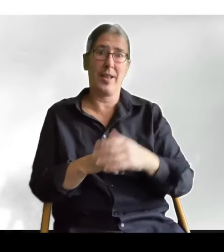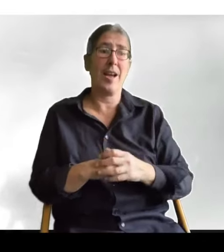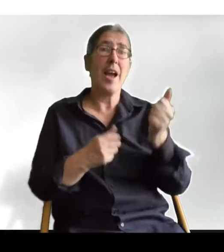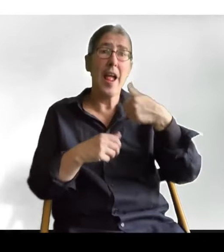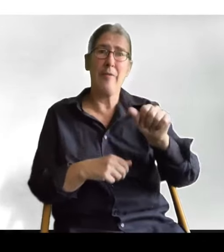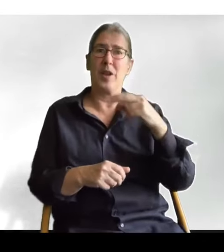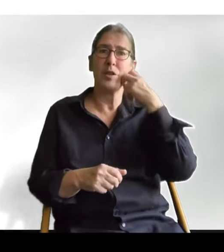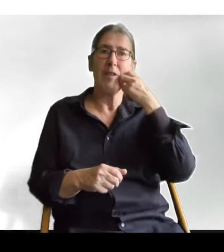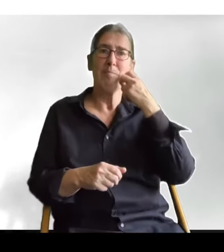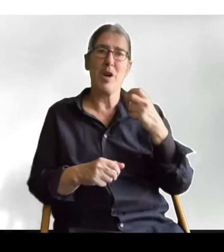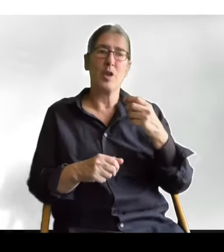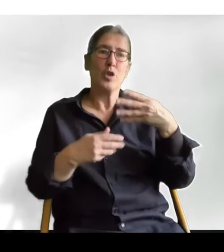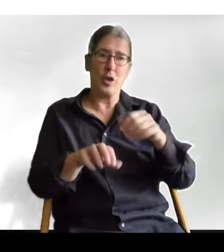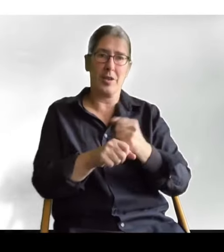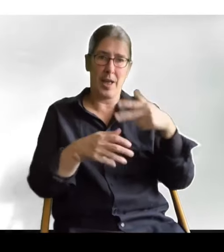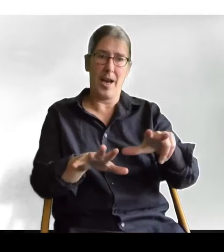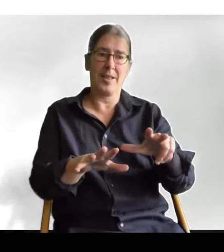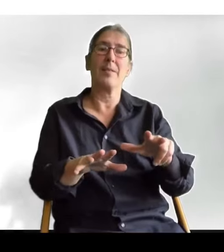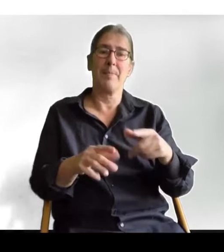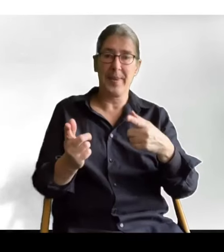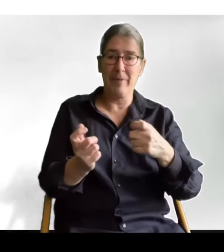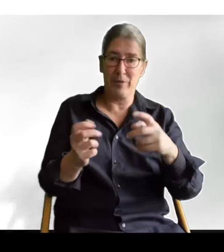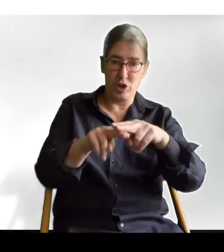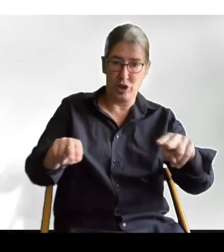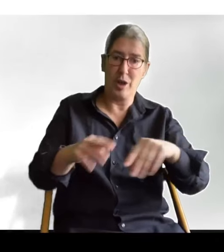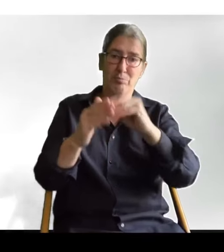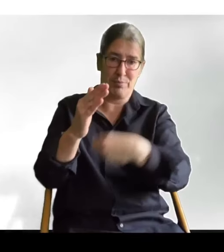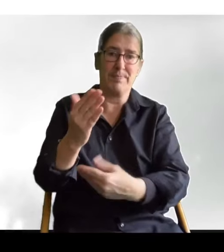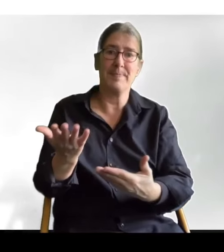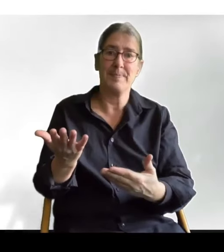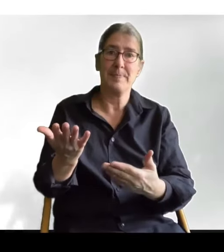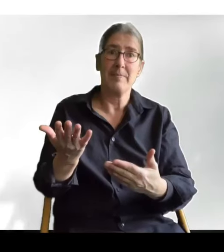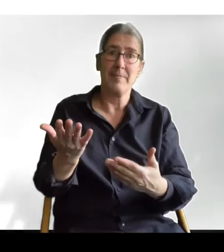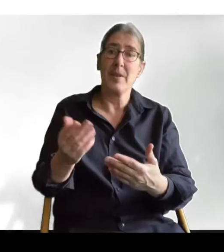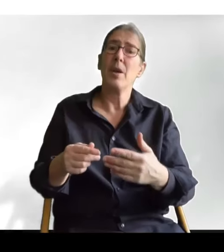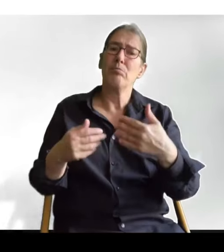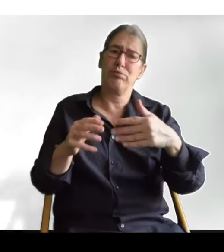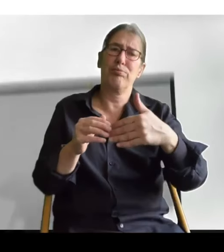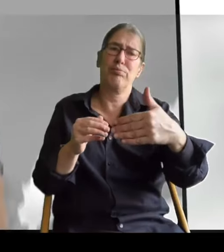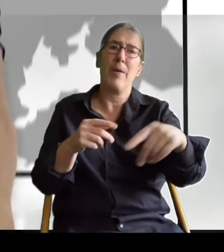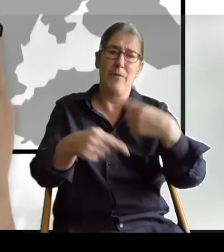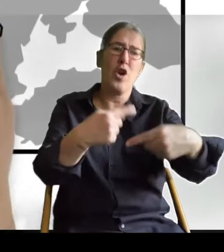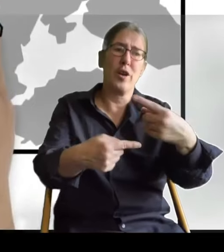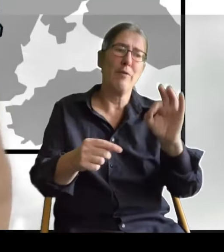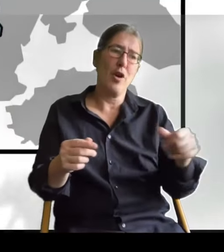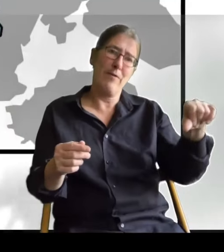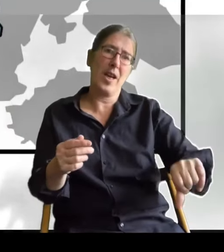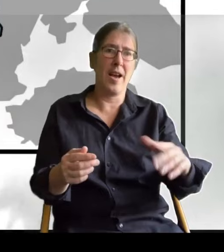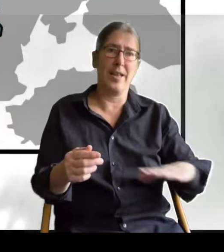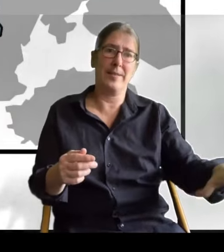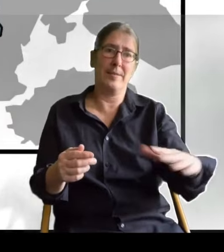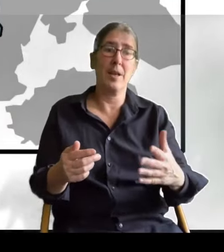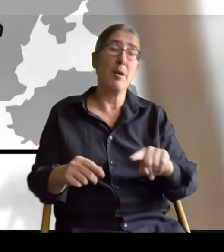am 11 november 1918 wird der waffenstillstand unterzeichnet mit weitreichenden konsequenzen für die verlierer